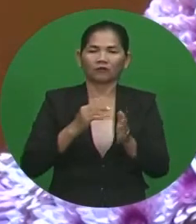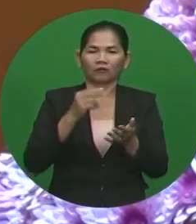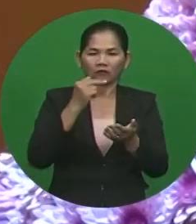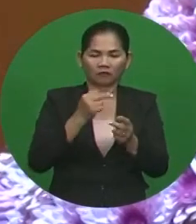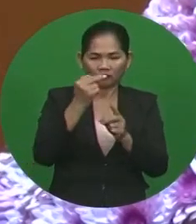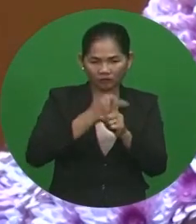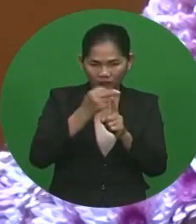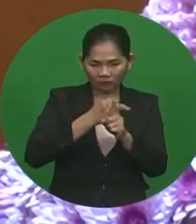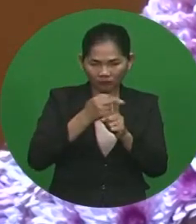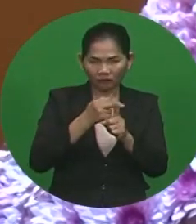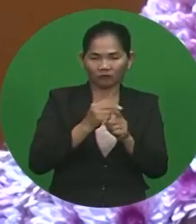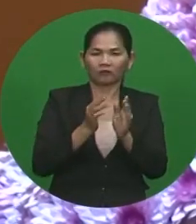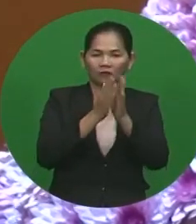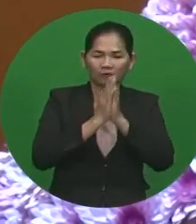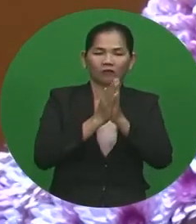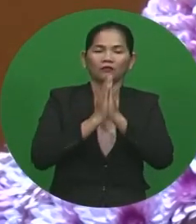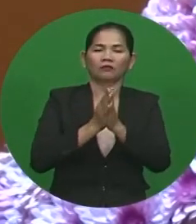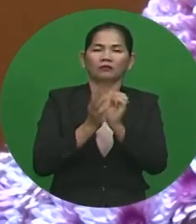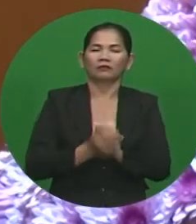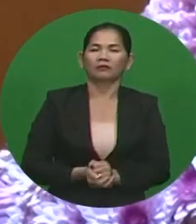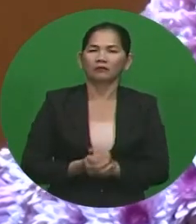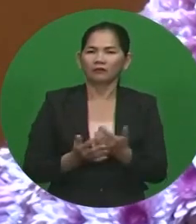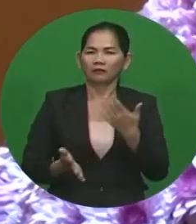មួយចំនួនអីគេមានសិទ្ធិសុំ